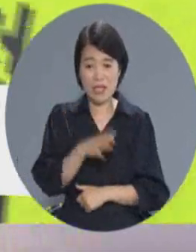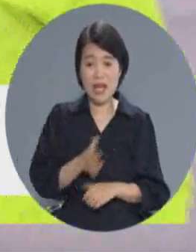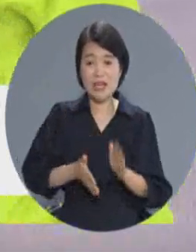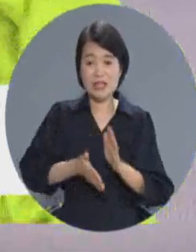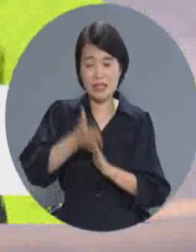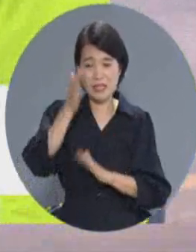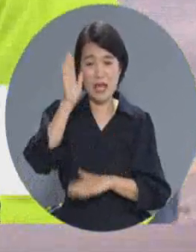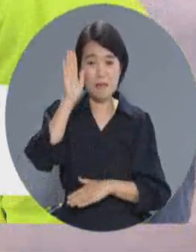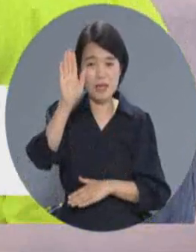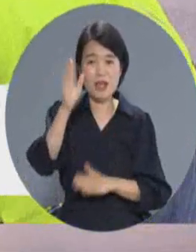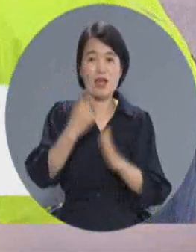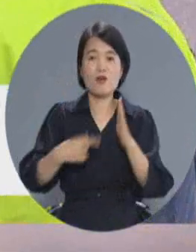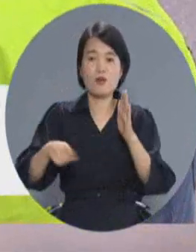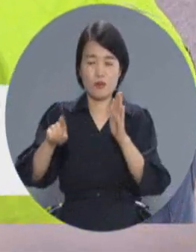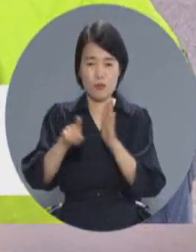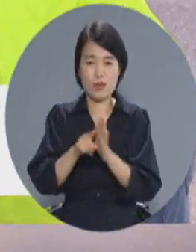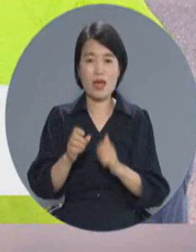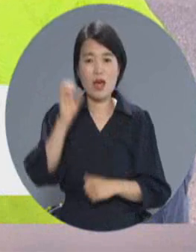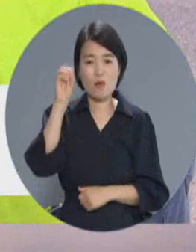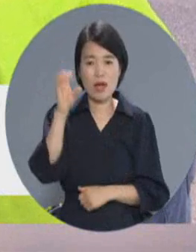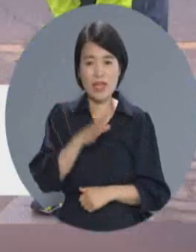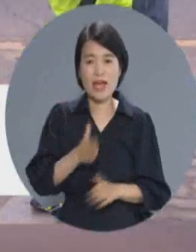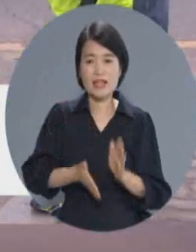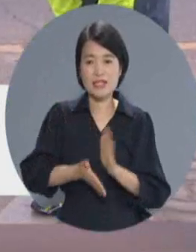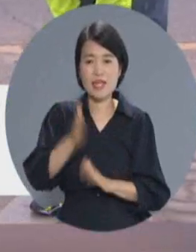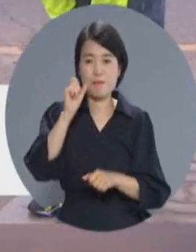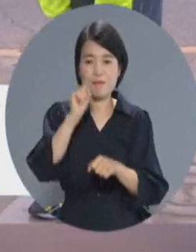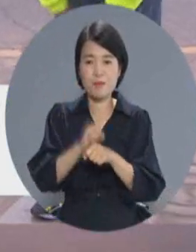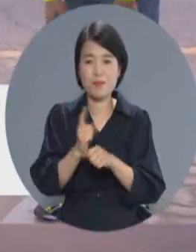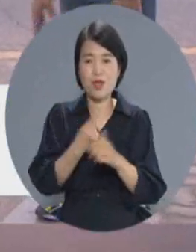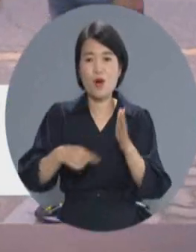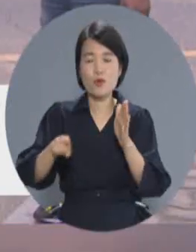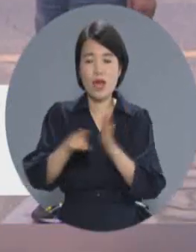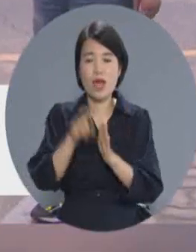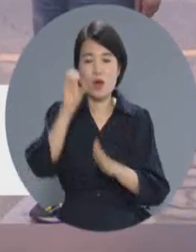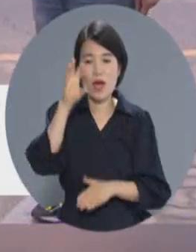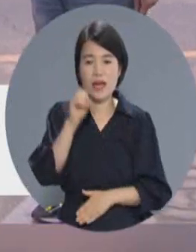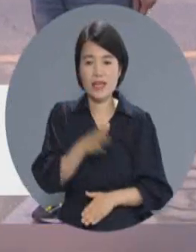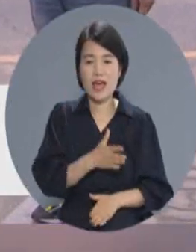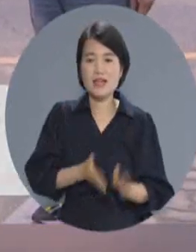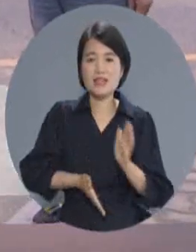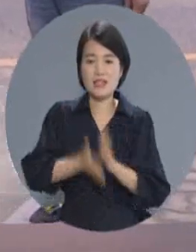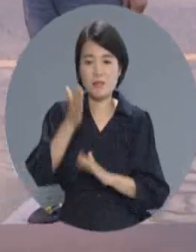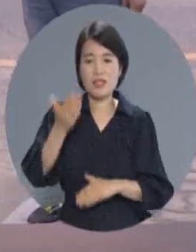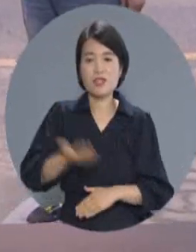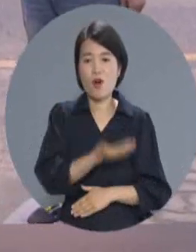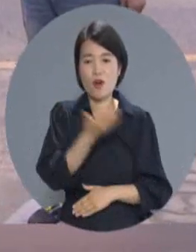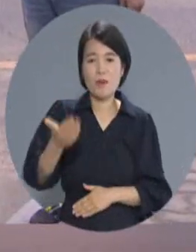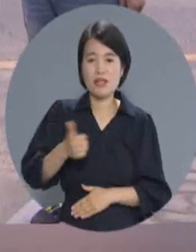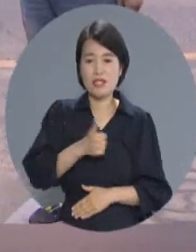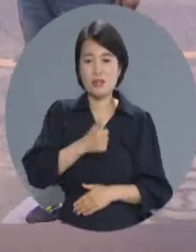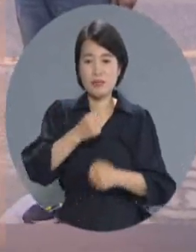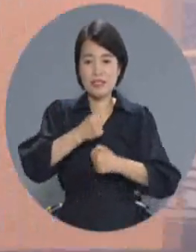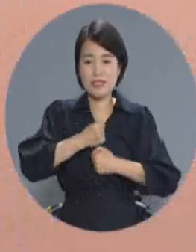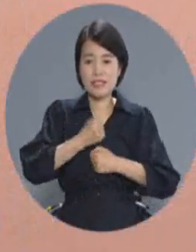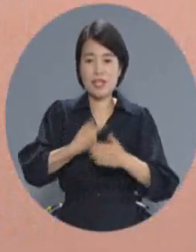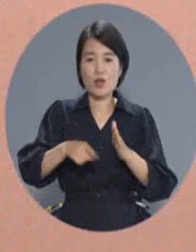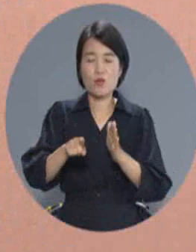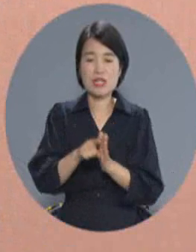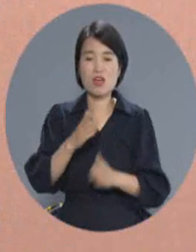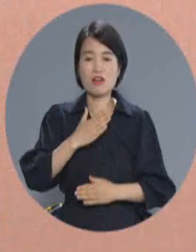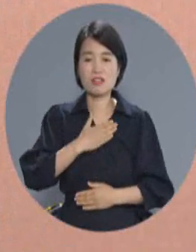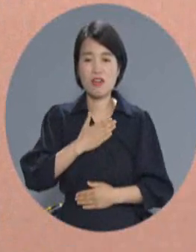광양시의 미래를 위하여, 광양시의 품격을 위하여, 광양시민 여러분들의 자존심을 지키기 위하여